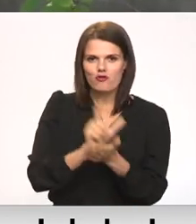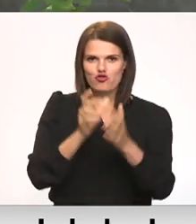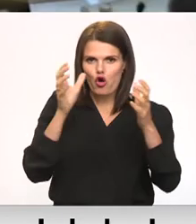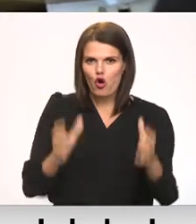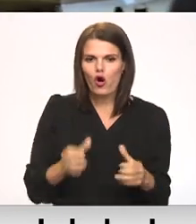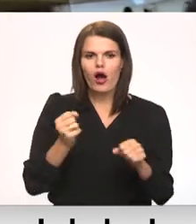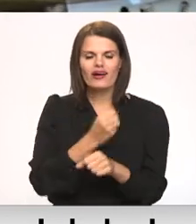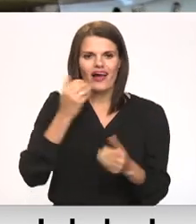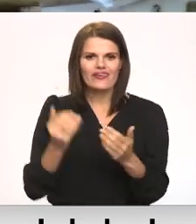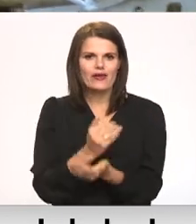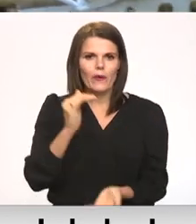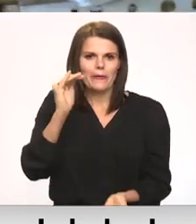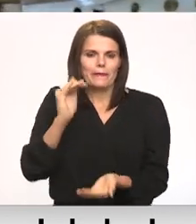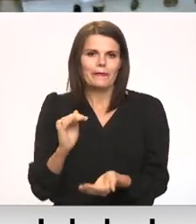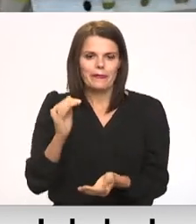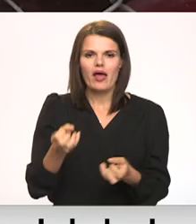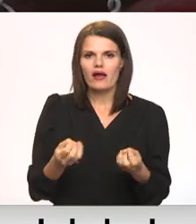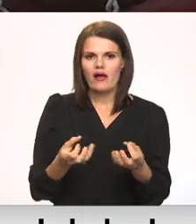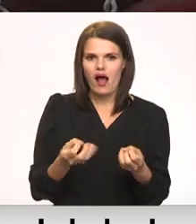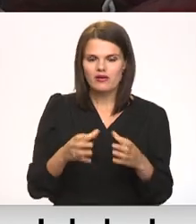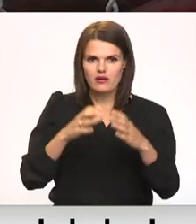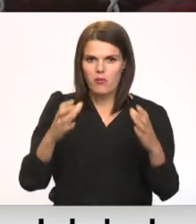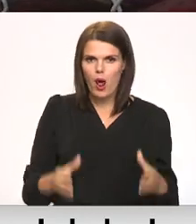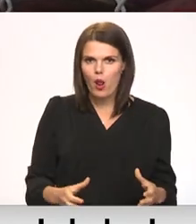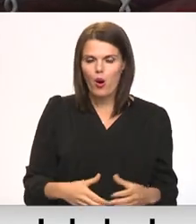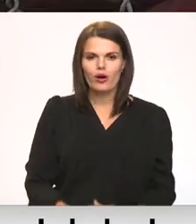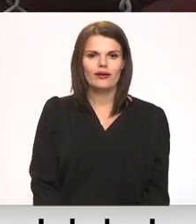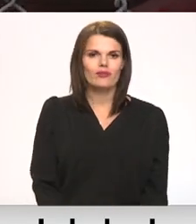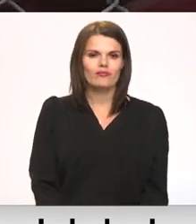gan arī jaunie mazāki izmēra gāzes baloni.